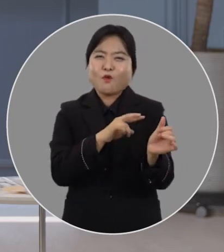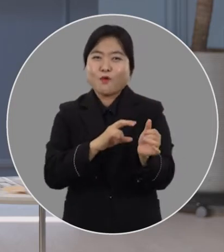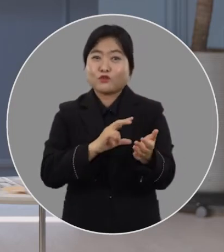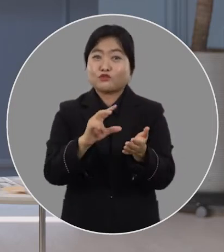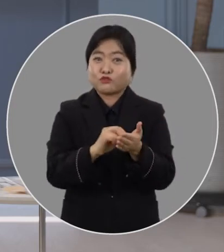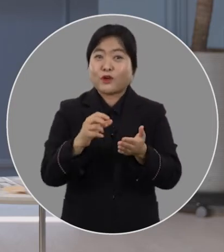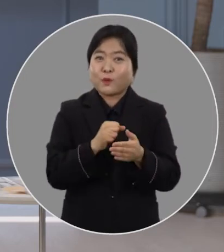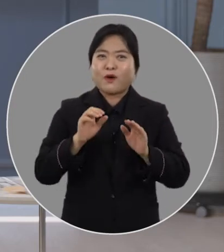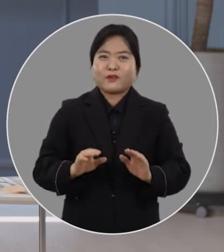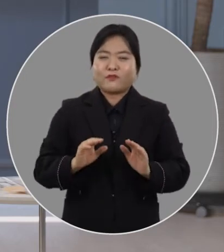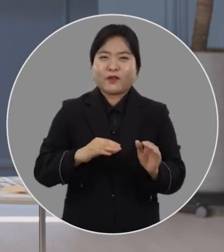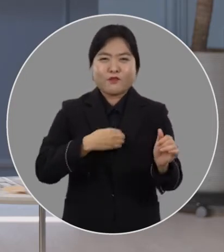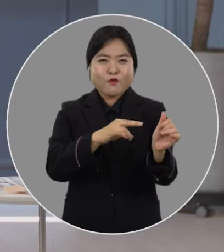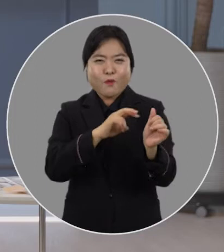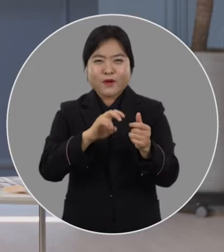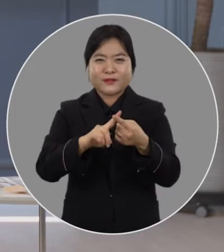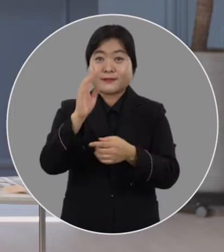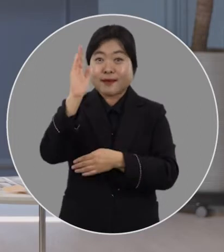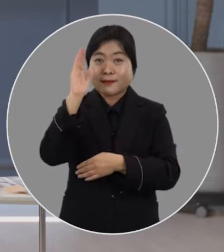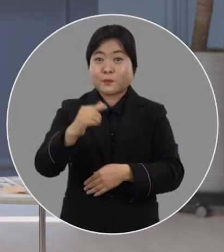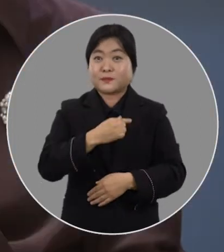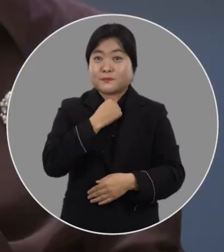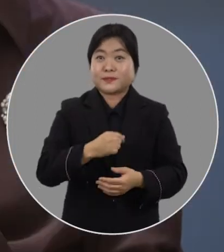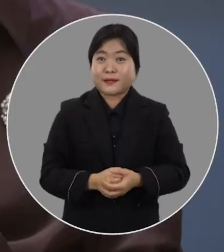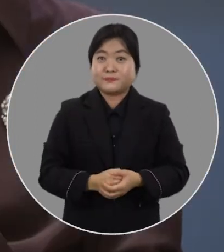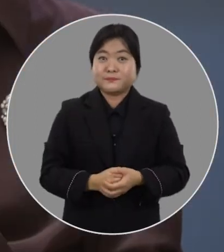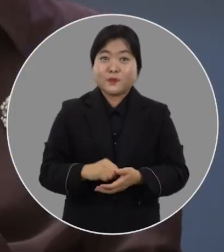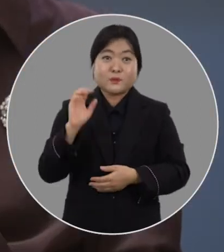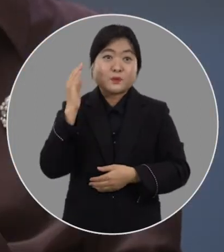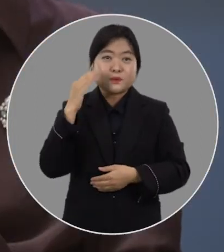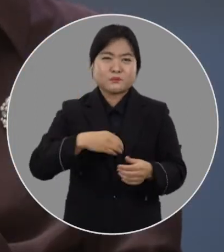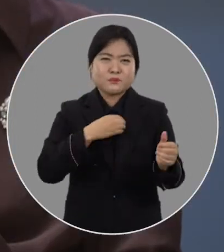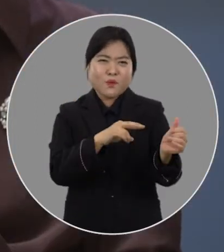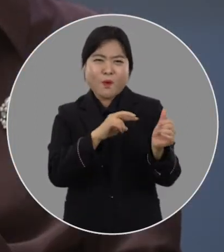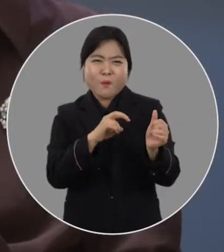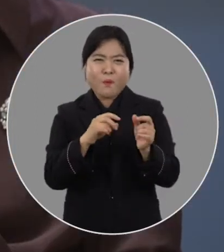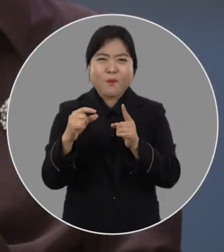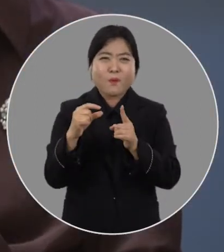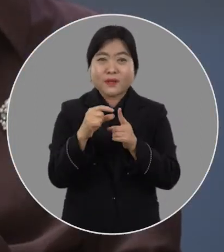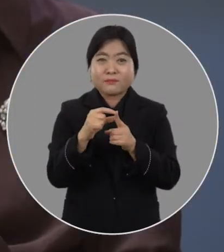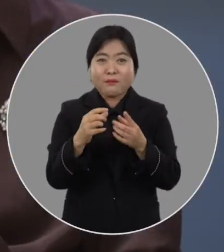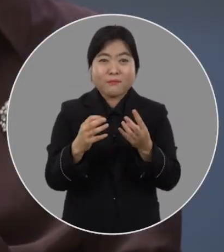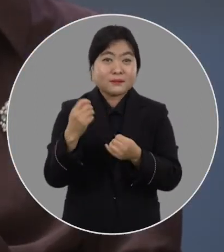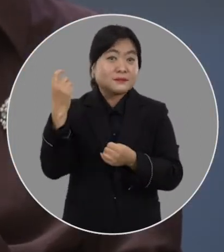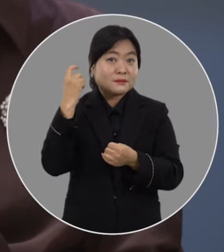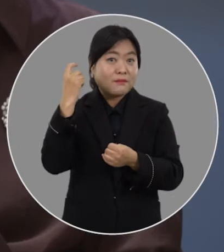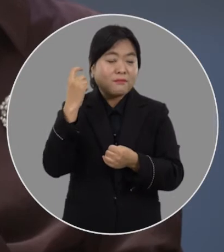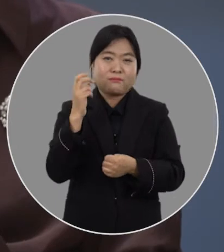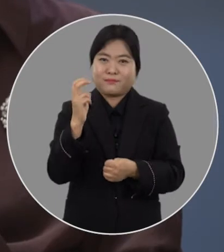해서 현대의 혐오에 대해 이야기해 보고자 합니다. 요즘 들어 혐오라는 단어를 많이 들어보셨을